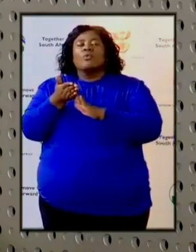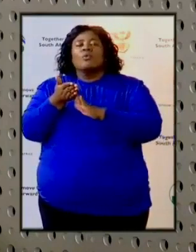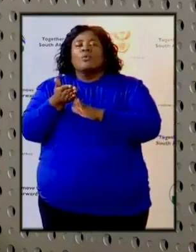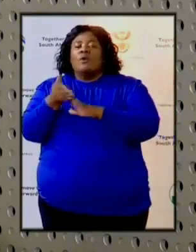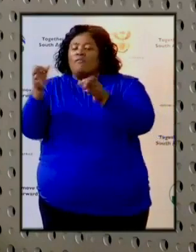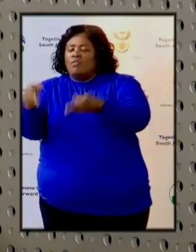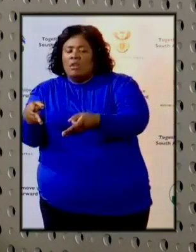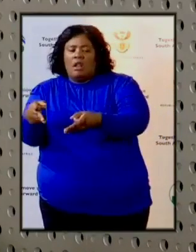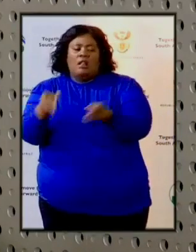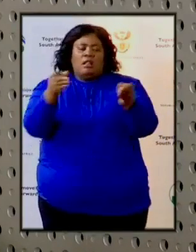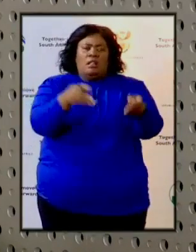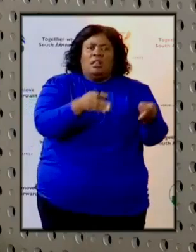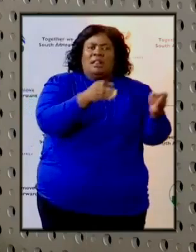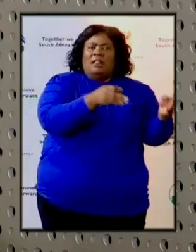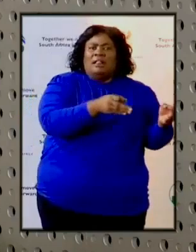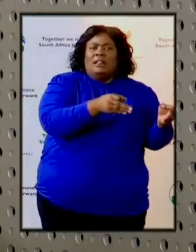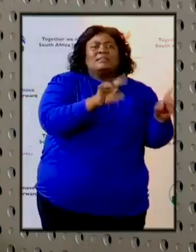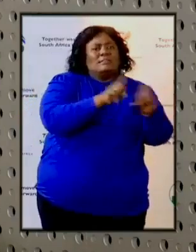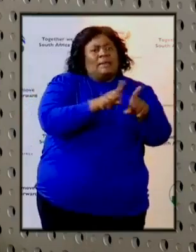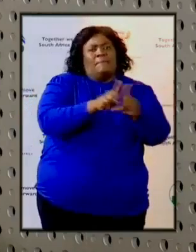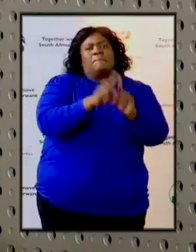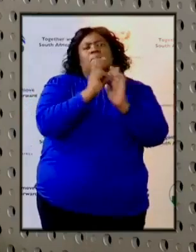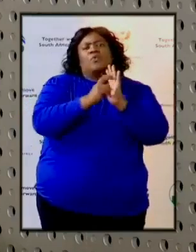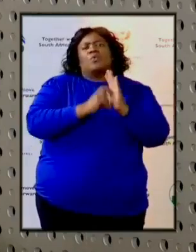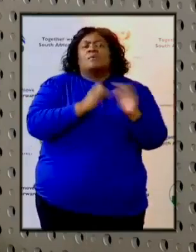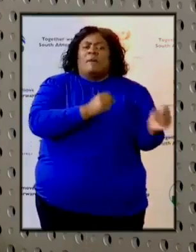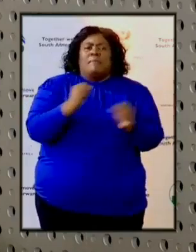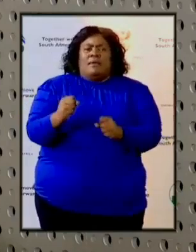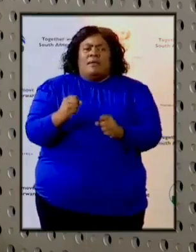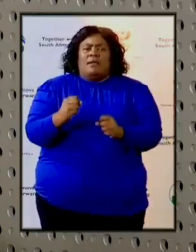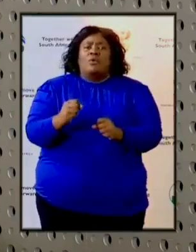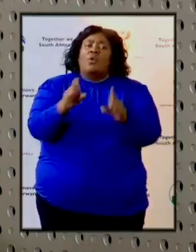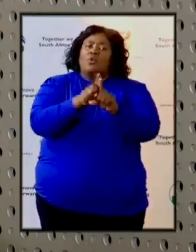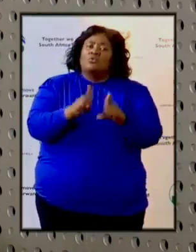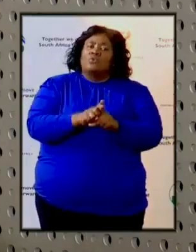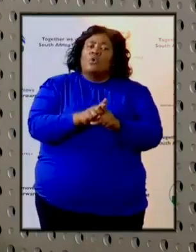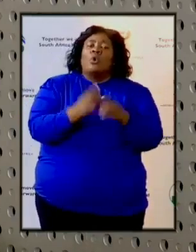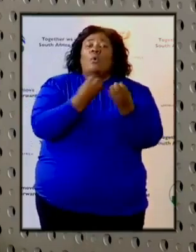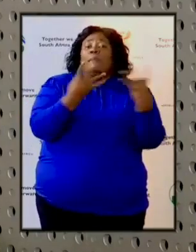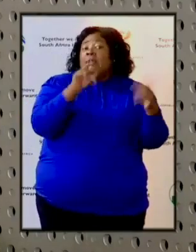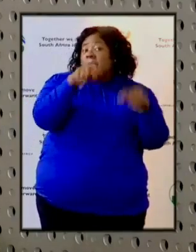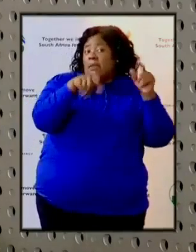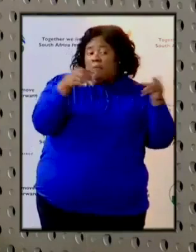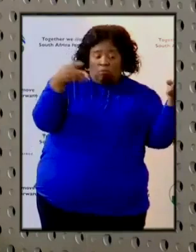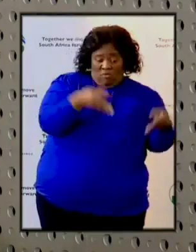ayikashintshi. Nokuthi bangaka abantu abakwazi ukuya emngcwabeni akashintshi amashumi ayisihlanu.